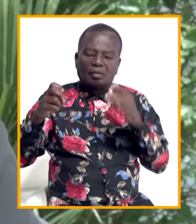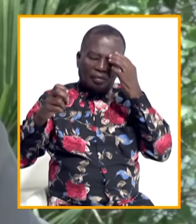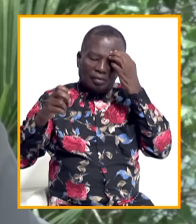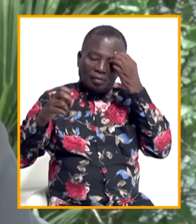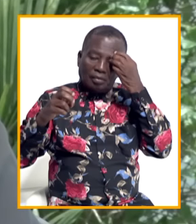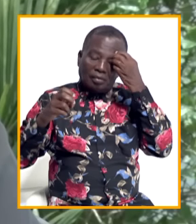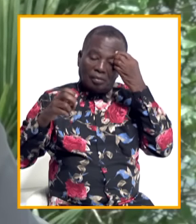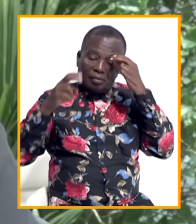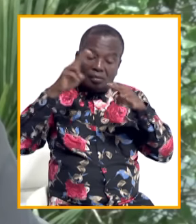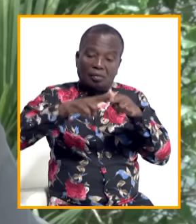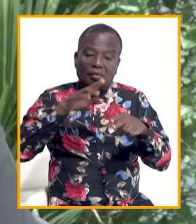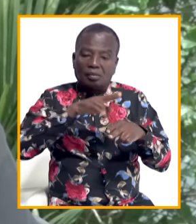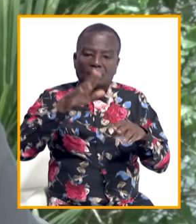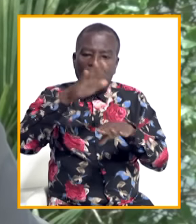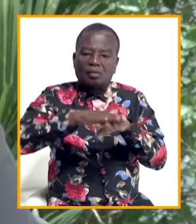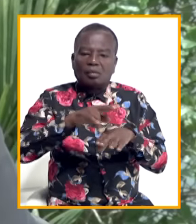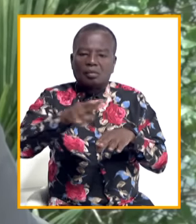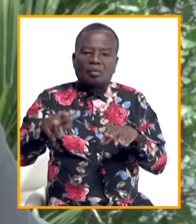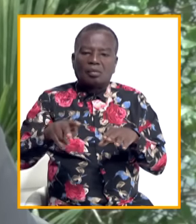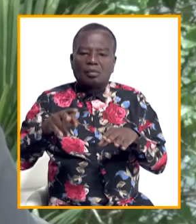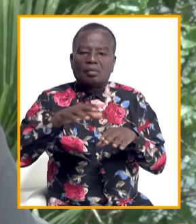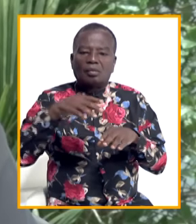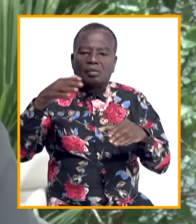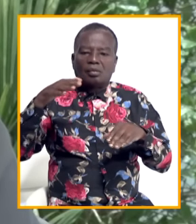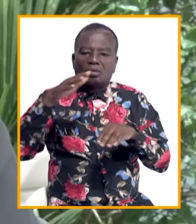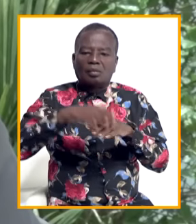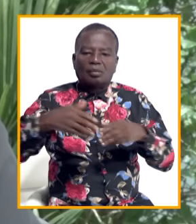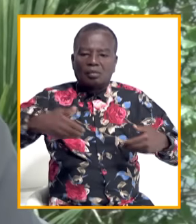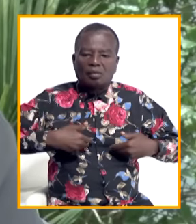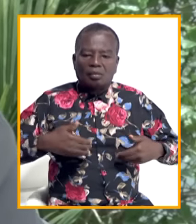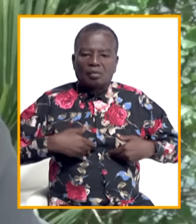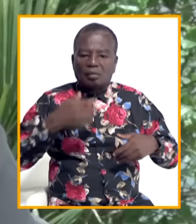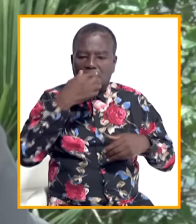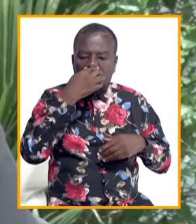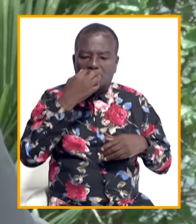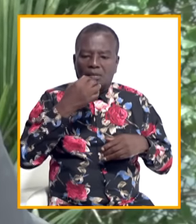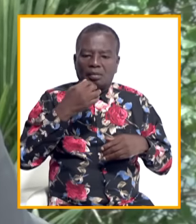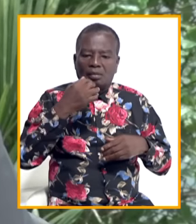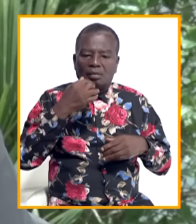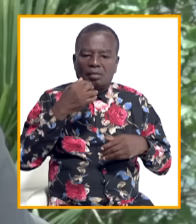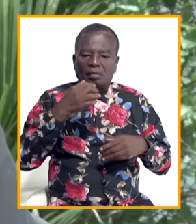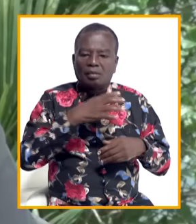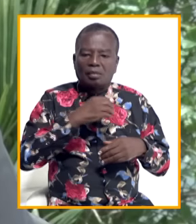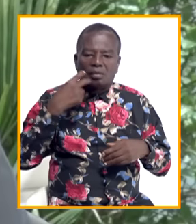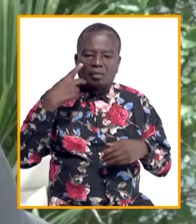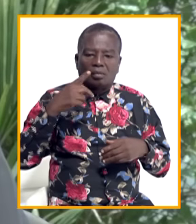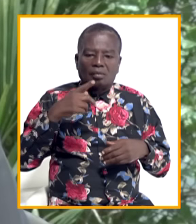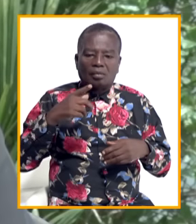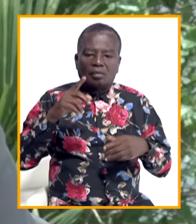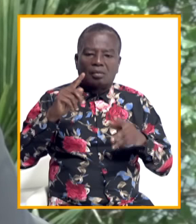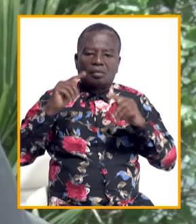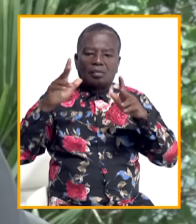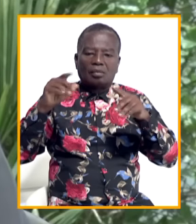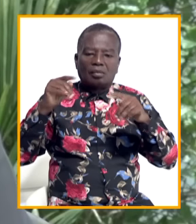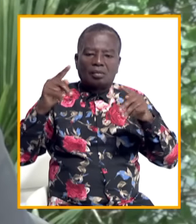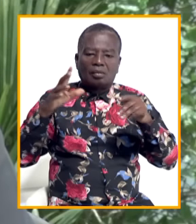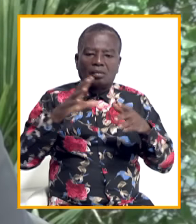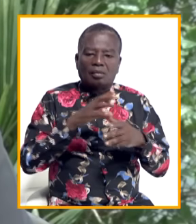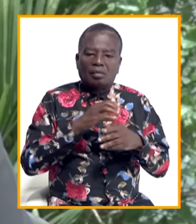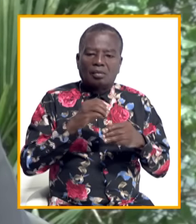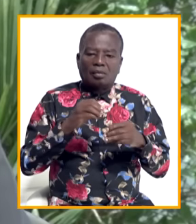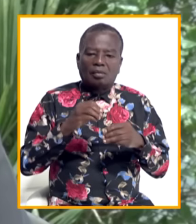jeunes, parce que c'est grâce à ces tournois-là que vous allez pouvoir un jour peut-être être à l'ATP et on va vous voir à la télévision, à Roland-Garros, à Wimbledon